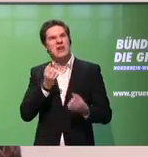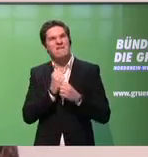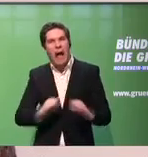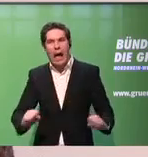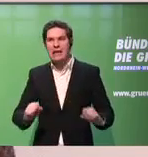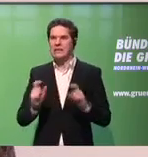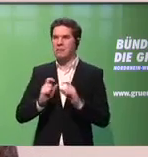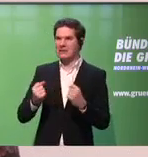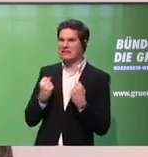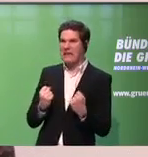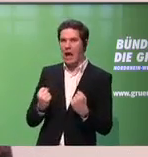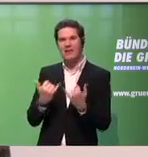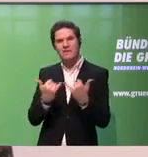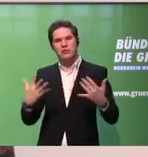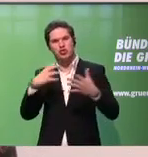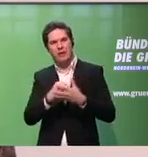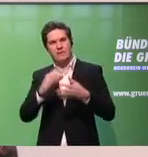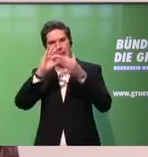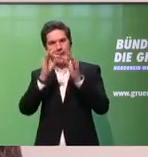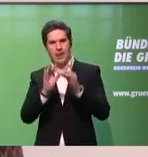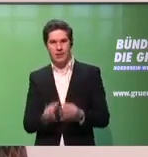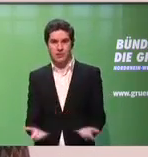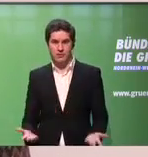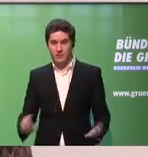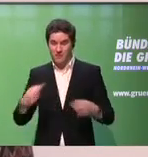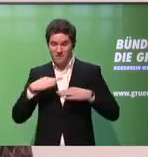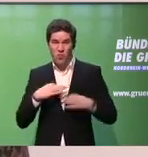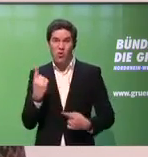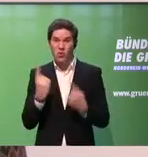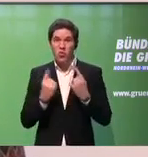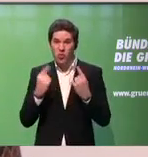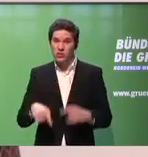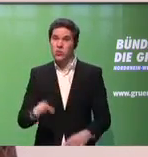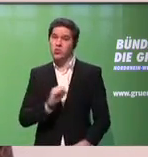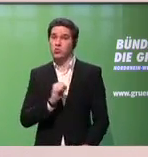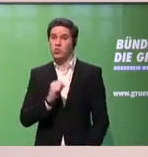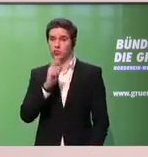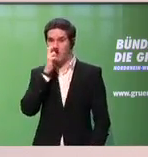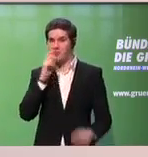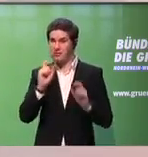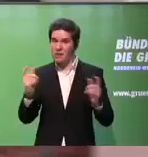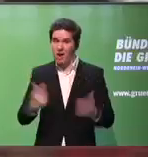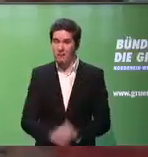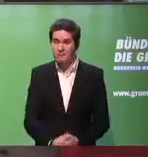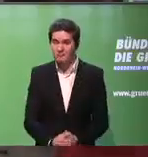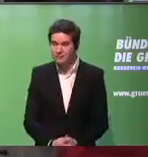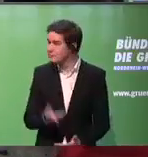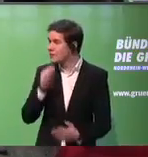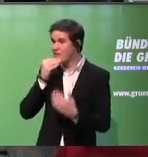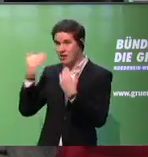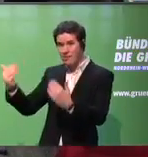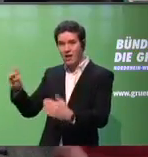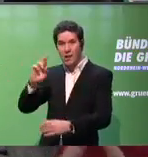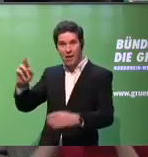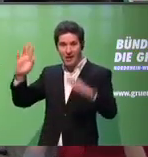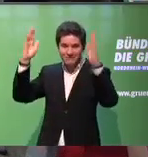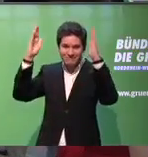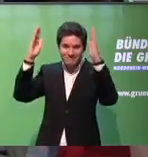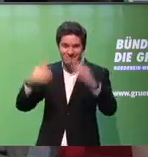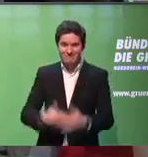neu definieren, für die Grünen auch immer wieder eine spannende Auseinandersetzung. Danke, Rebecca.